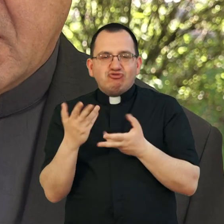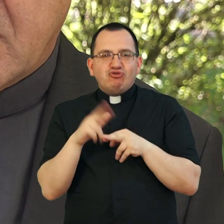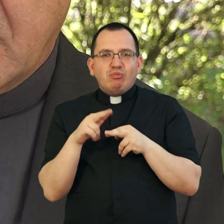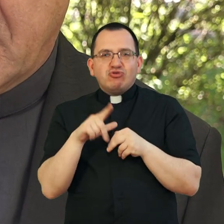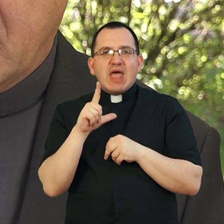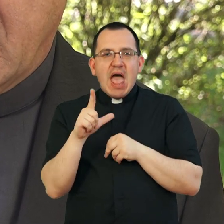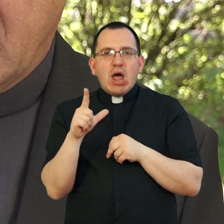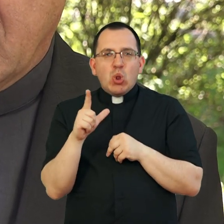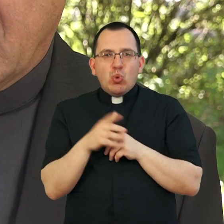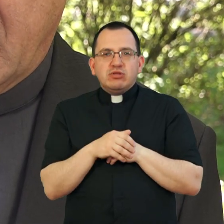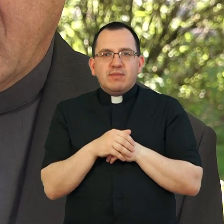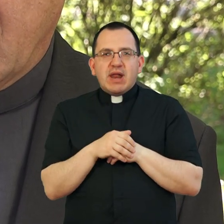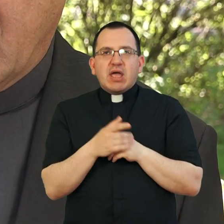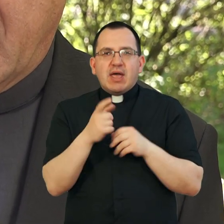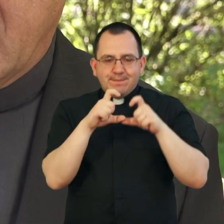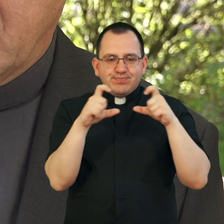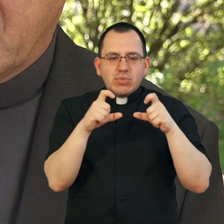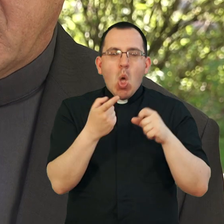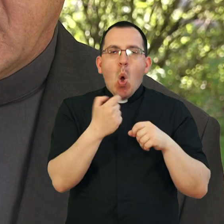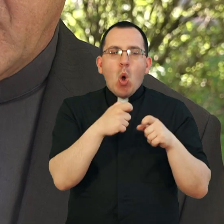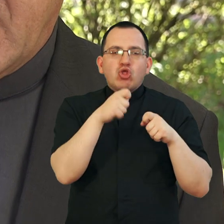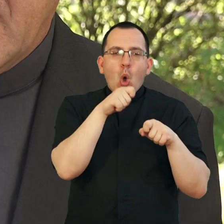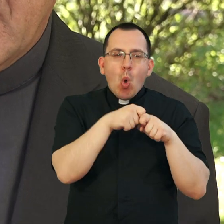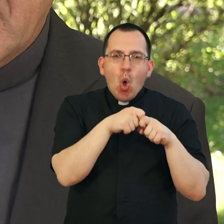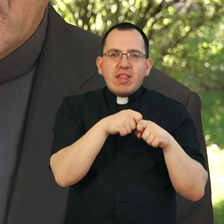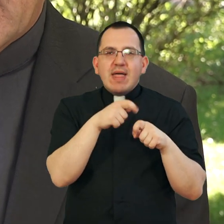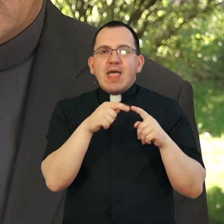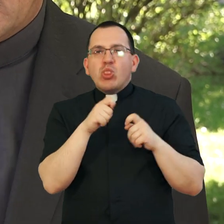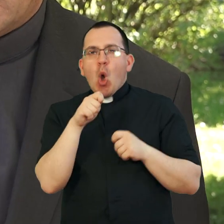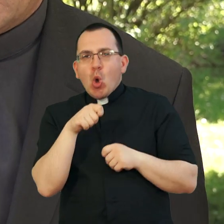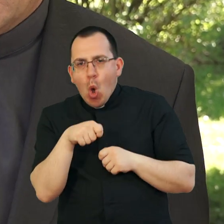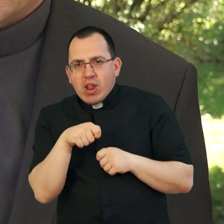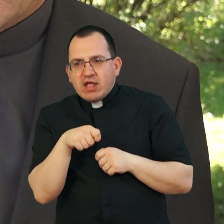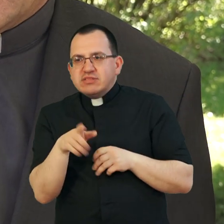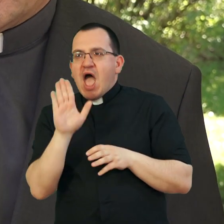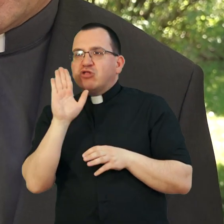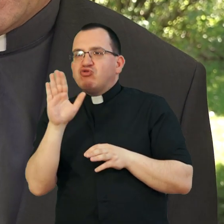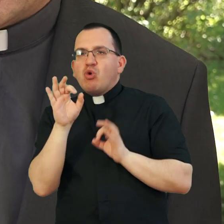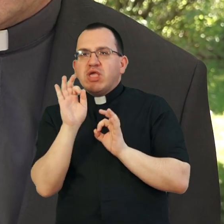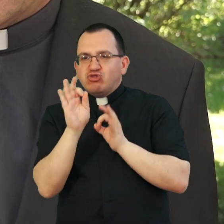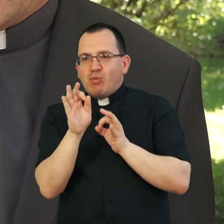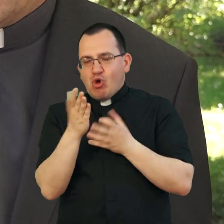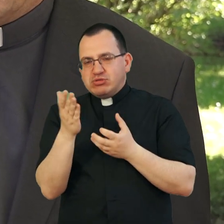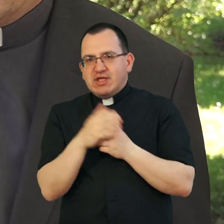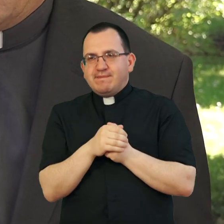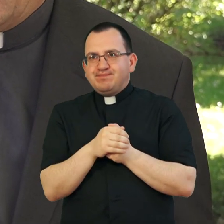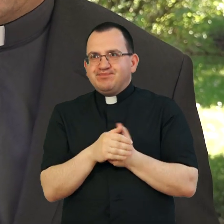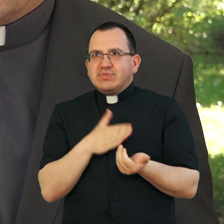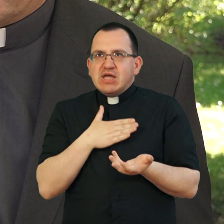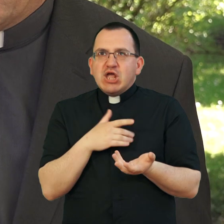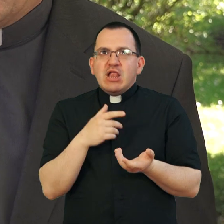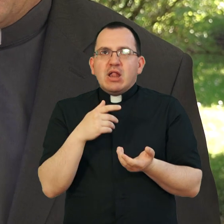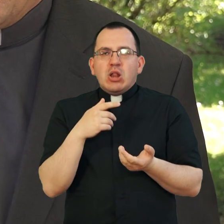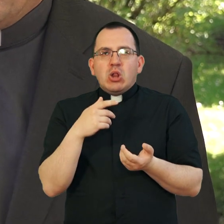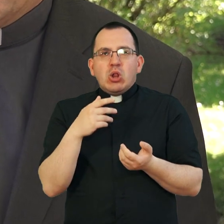ovdje kod nas u Ludbregu je od koljena, dobrota je tvoja. Htio se naglasiti taj kontinuitet